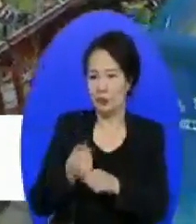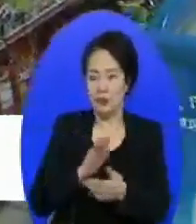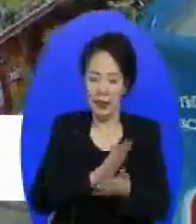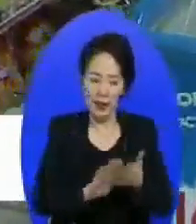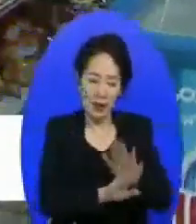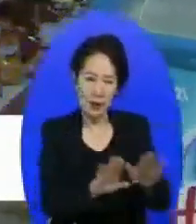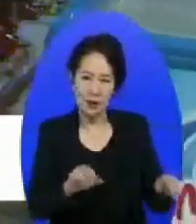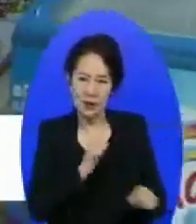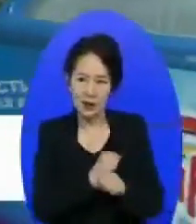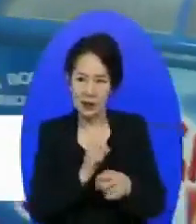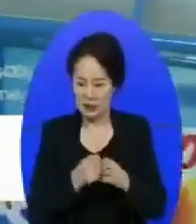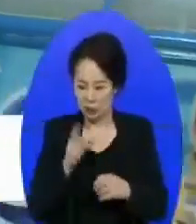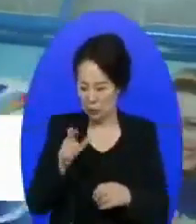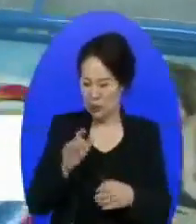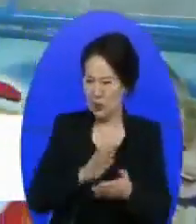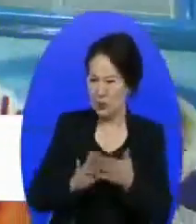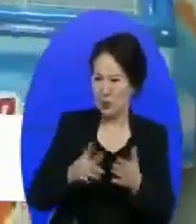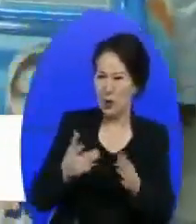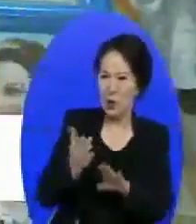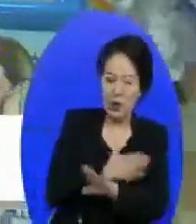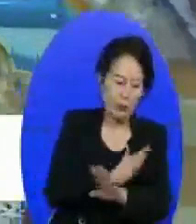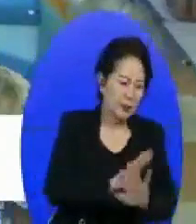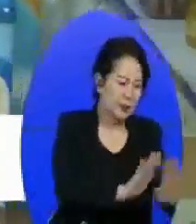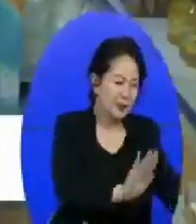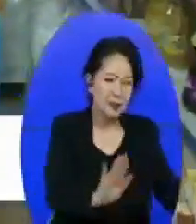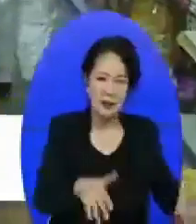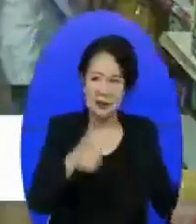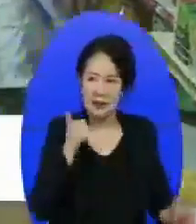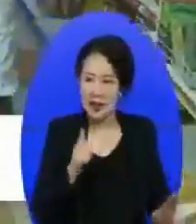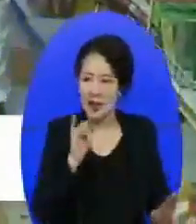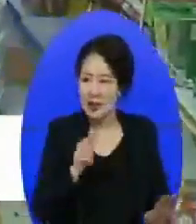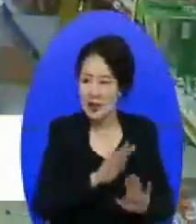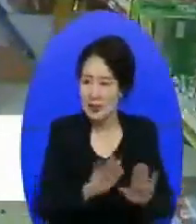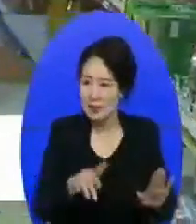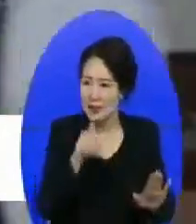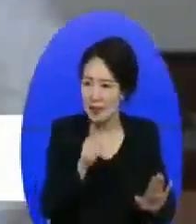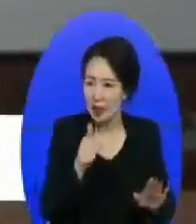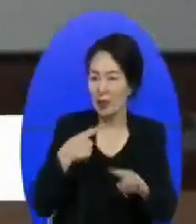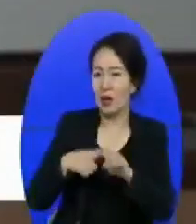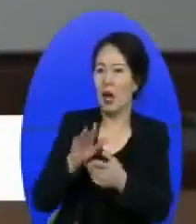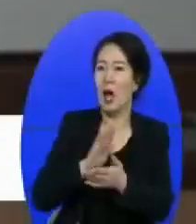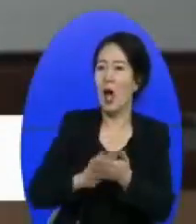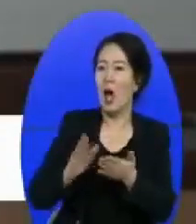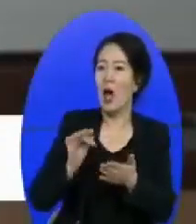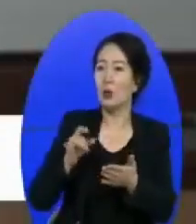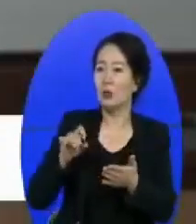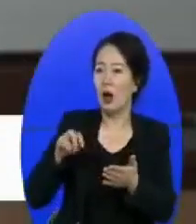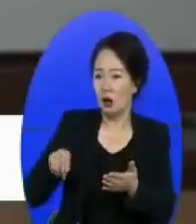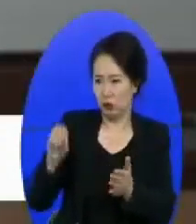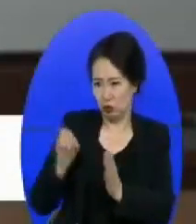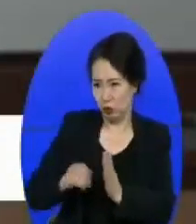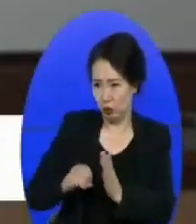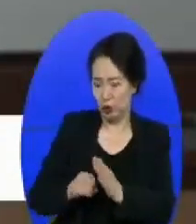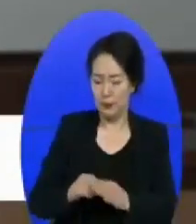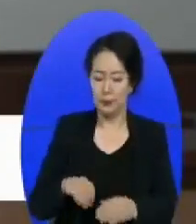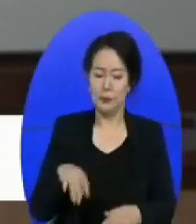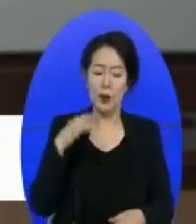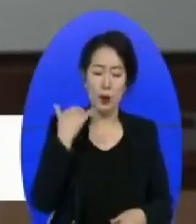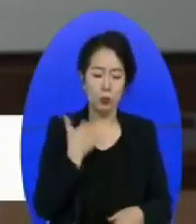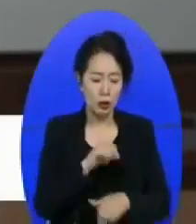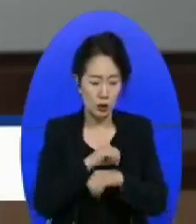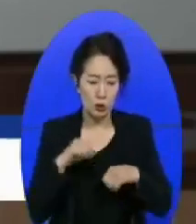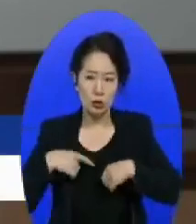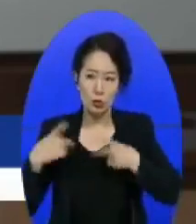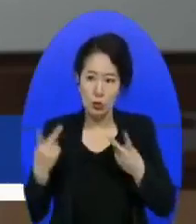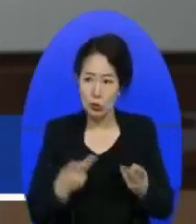ахуйн нэгжүүд ариутгал хийхээс өмнө их цэвэрлэгээ хийсэн байх шаардлагатай юм байна. Энэ нийслэлийн нутгийн дэвсгэрт худалдаа үйлчилгээ, иргэдэд